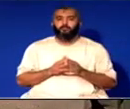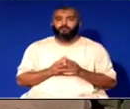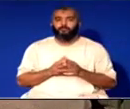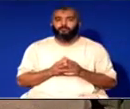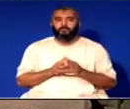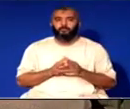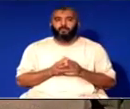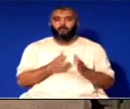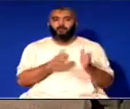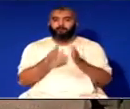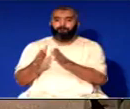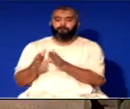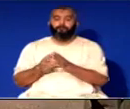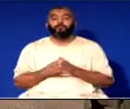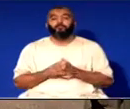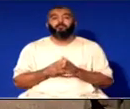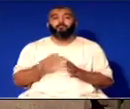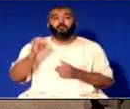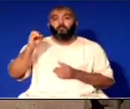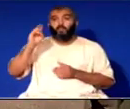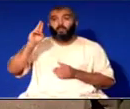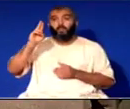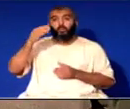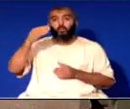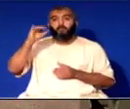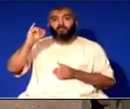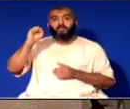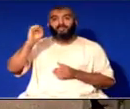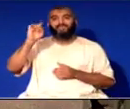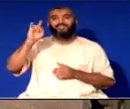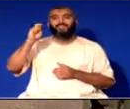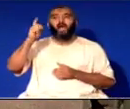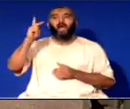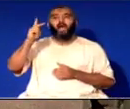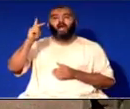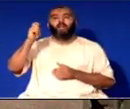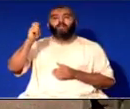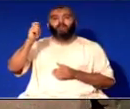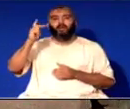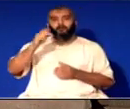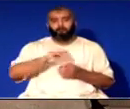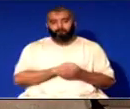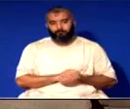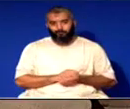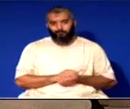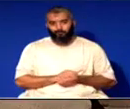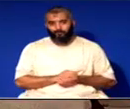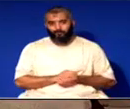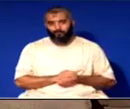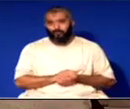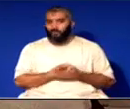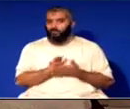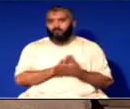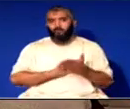إسحاق من العاصمة في رمضان تقول كان قريب الأذان، لا قبل هذا السؤال يقول في سؤاله